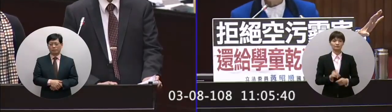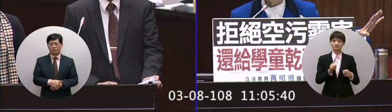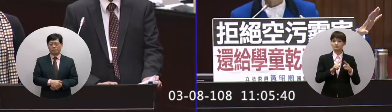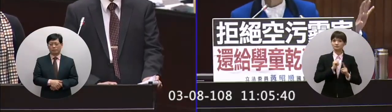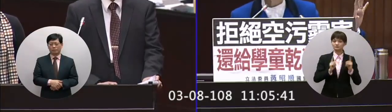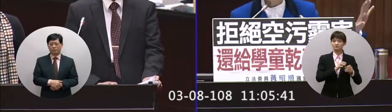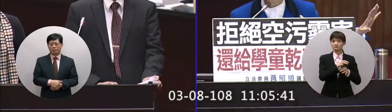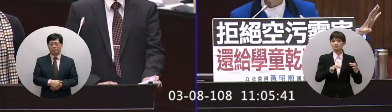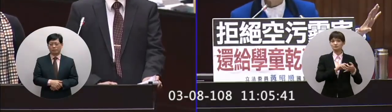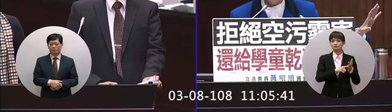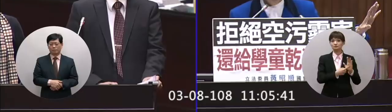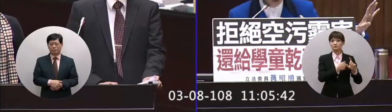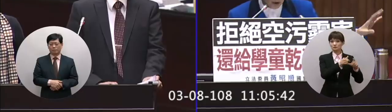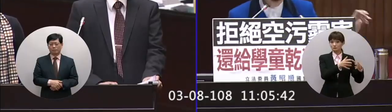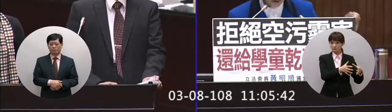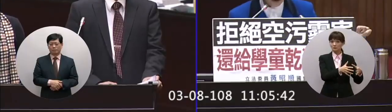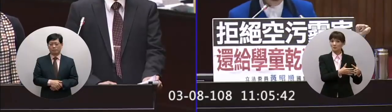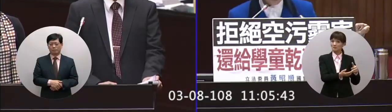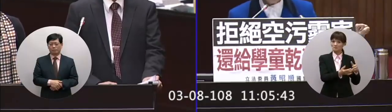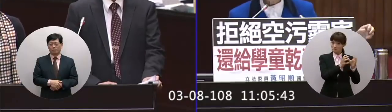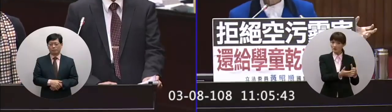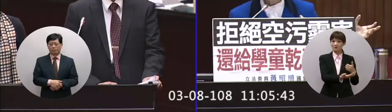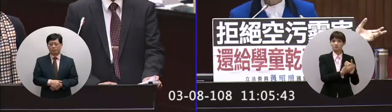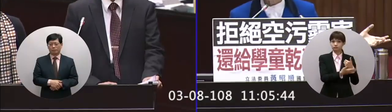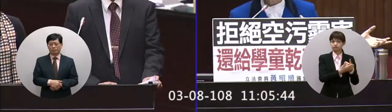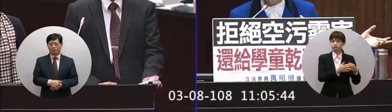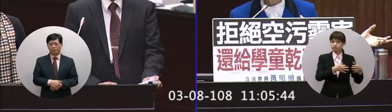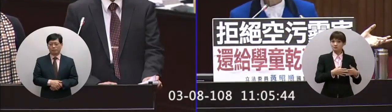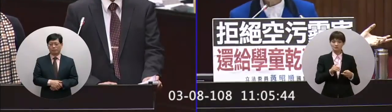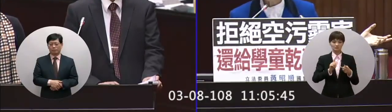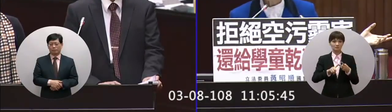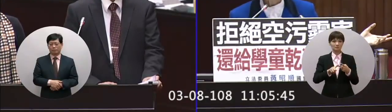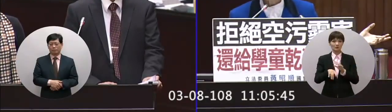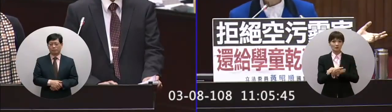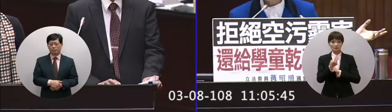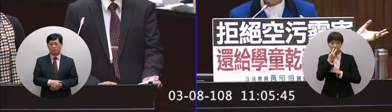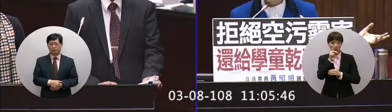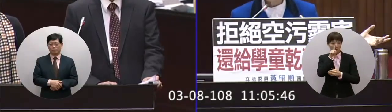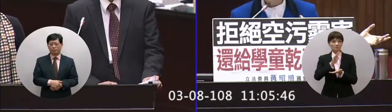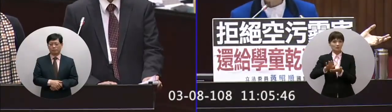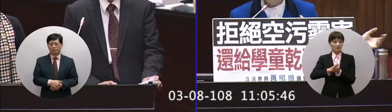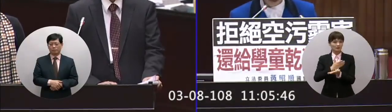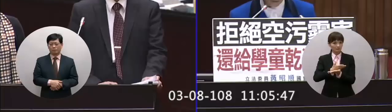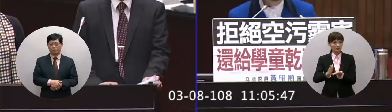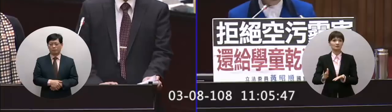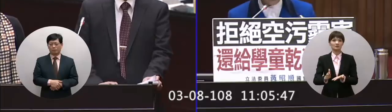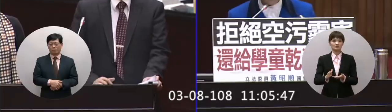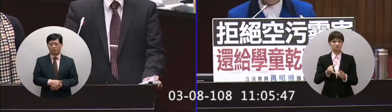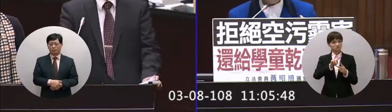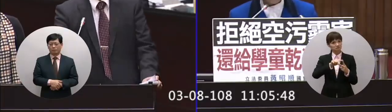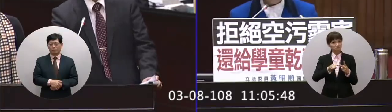范区给我们经济，或者是还给我们一个干净的空气，你有什么做法跟想